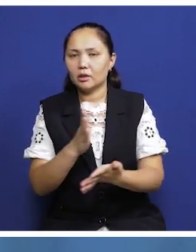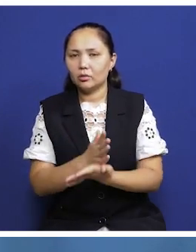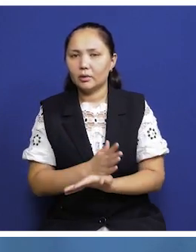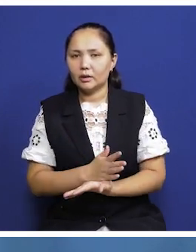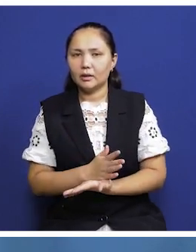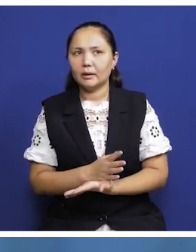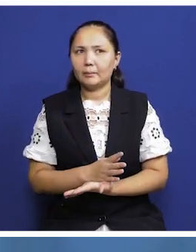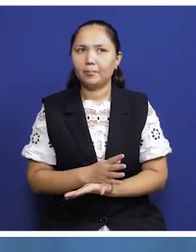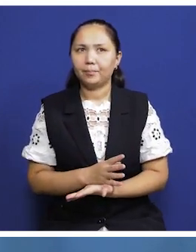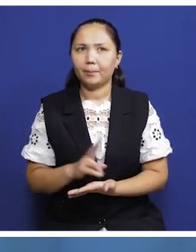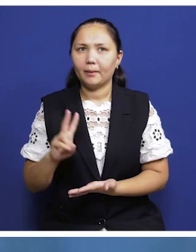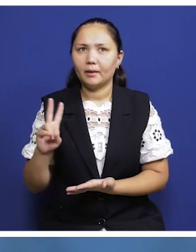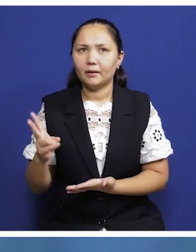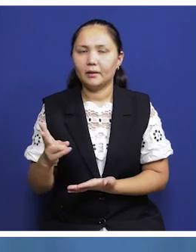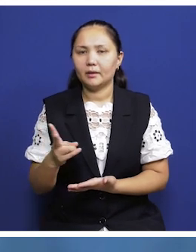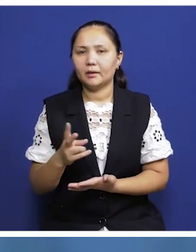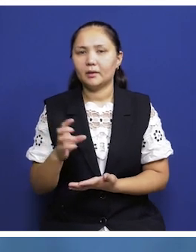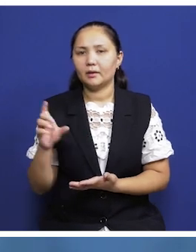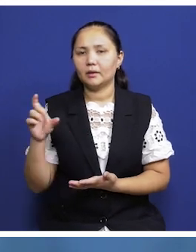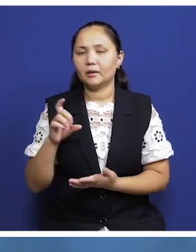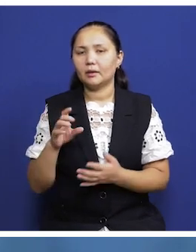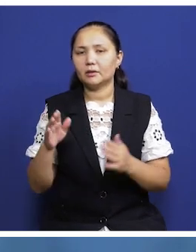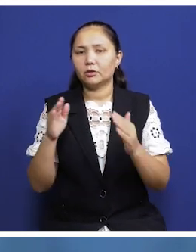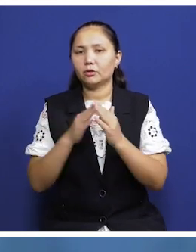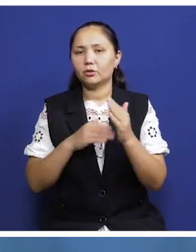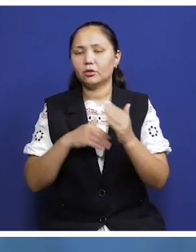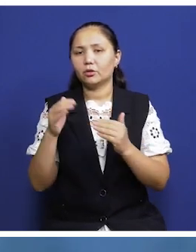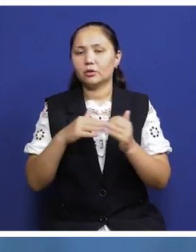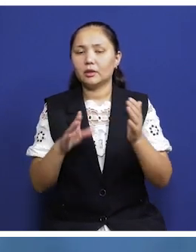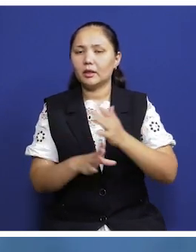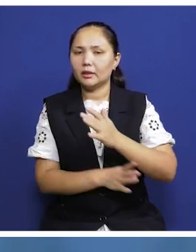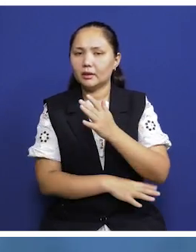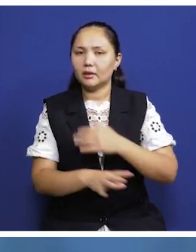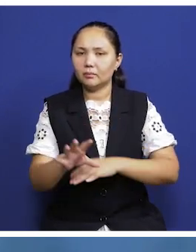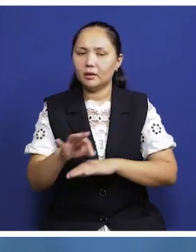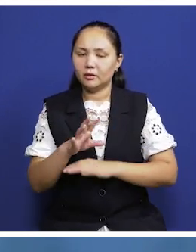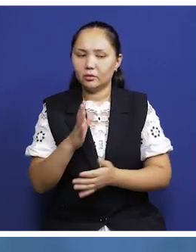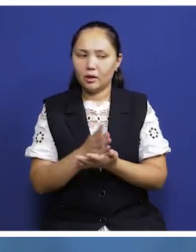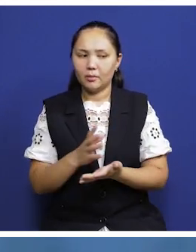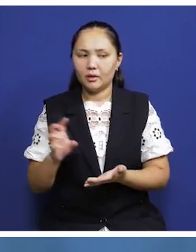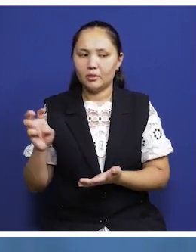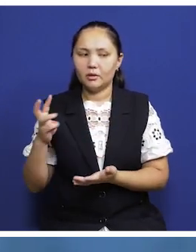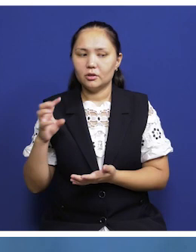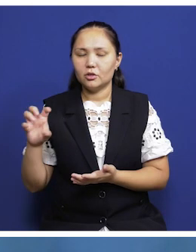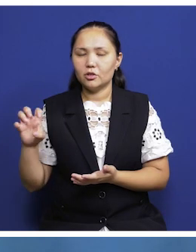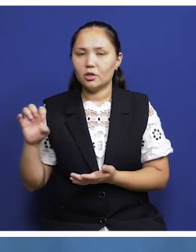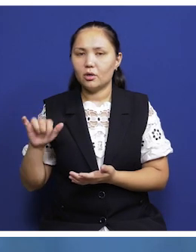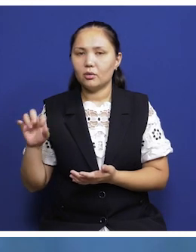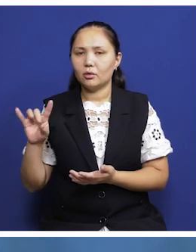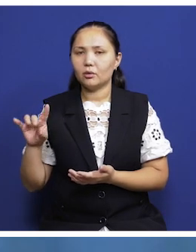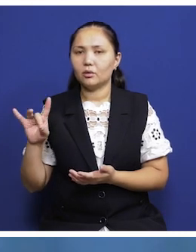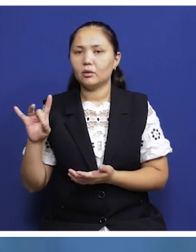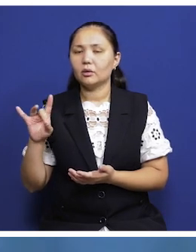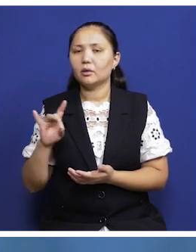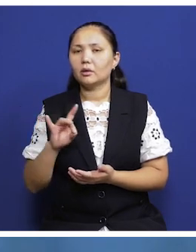Мыңшұқыр елді мекенінде 2 қабатты 12 пәтерлік 2 тұрғын үй пайдалануға беріліп отыр. Сондай ақ Шәуілдір Көкмардан